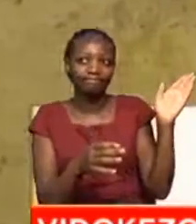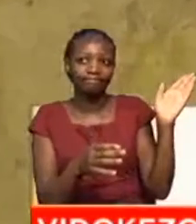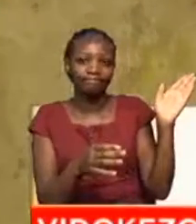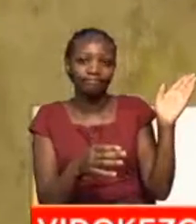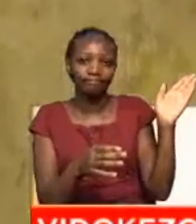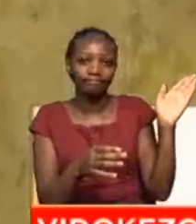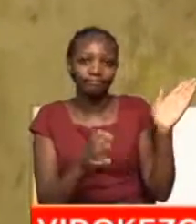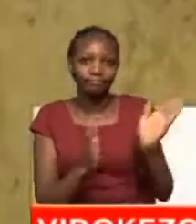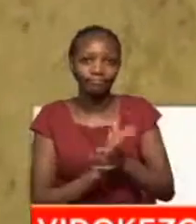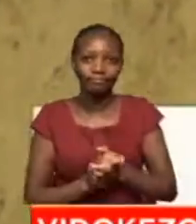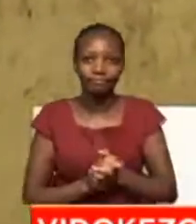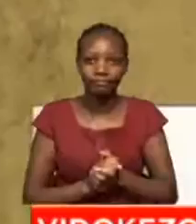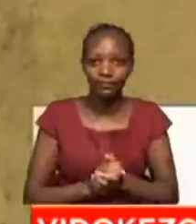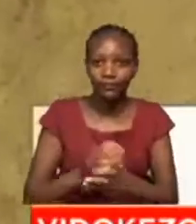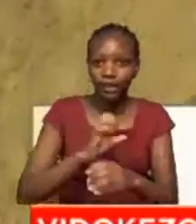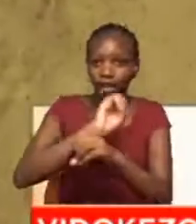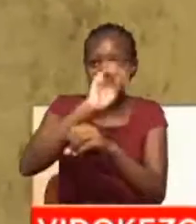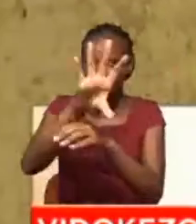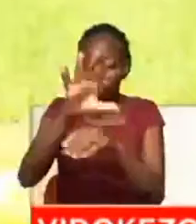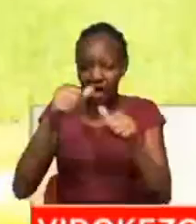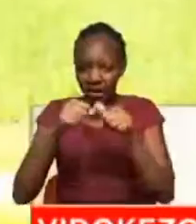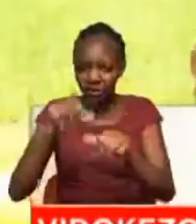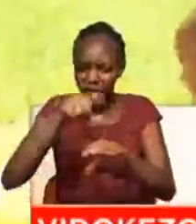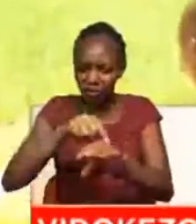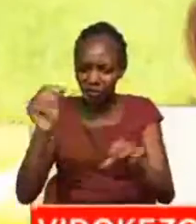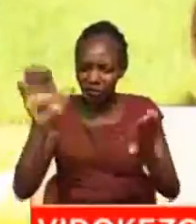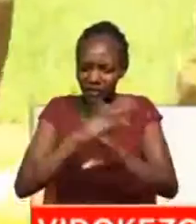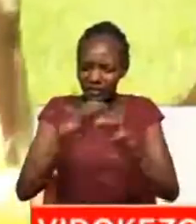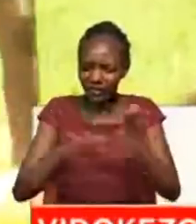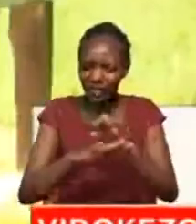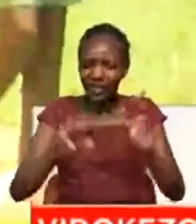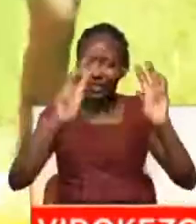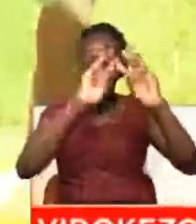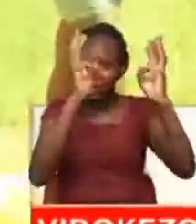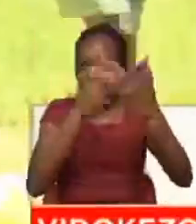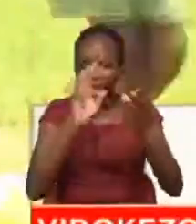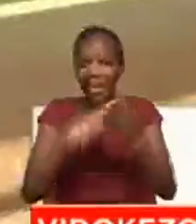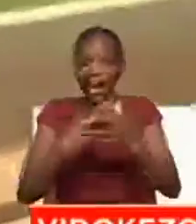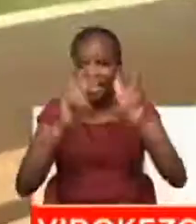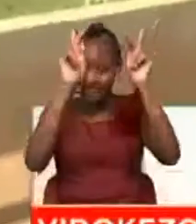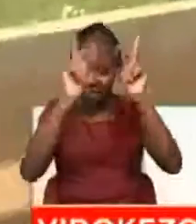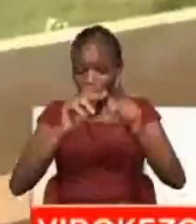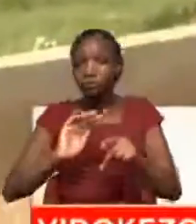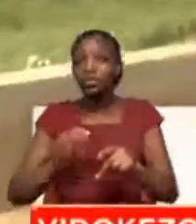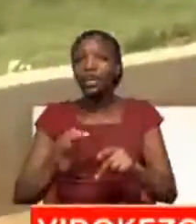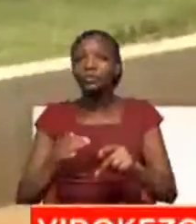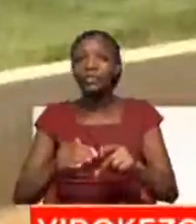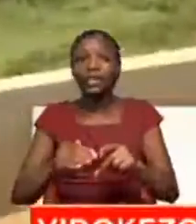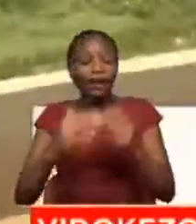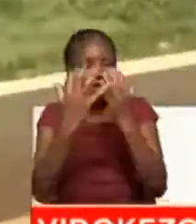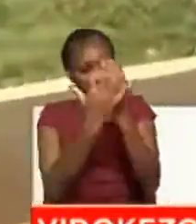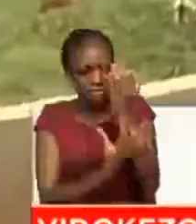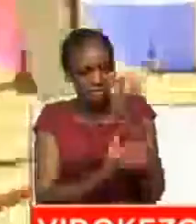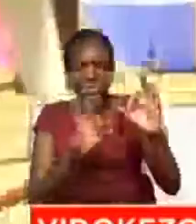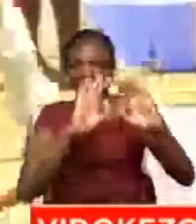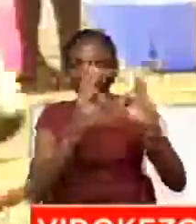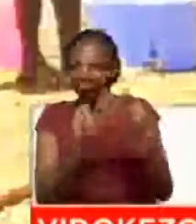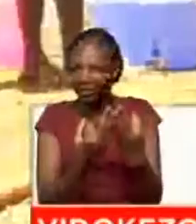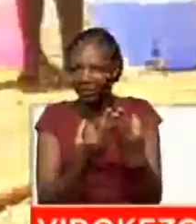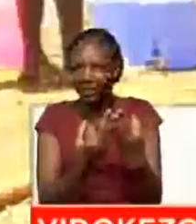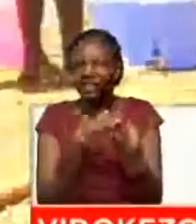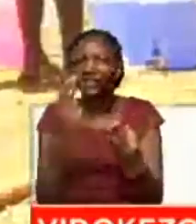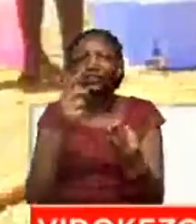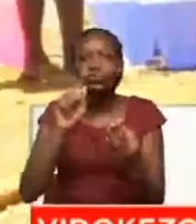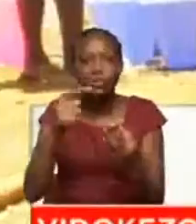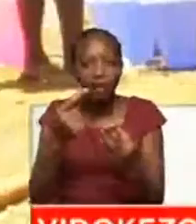Huku makali ya virusi vya korona yakizidi kulemaza shughuli nyingi humo nchini, mjini Kisumu jamii zisizojiweza takriban familia 2000